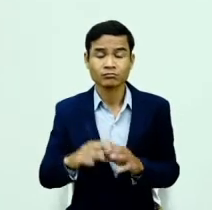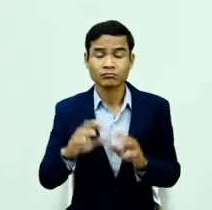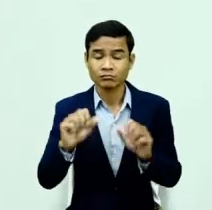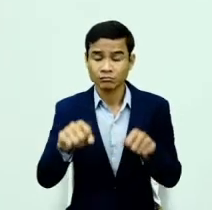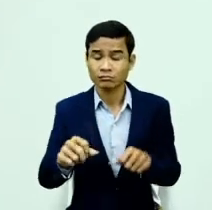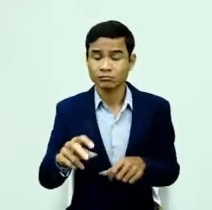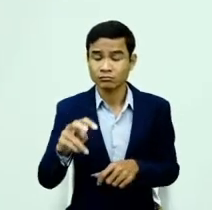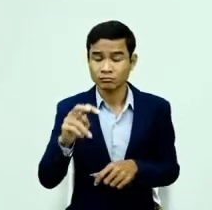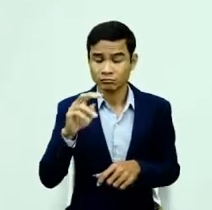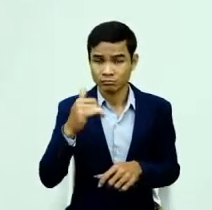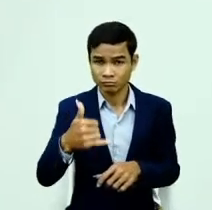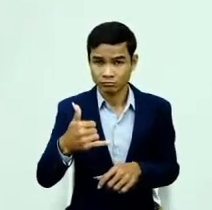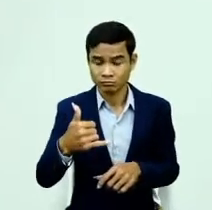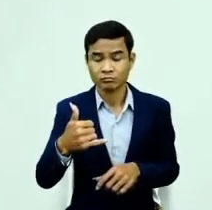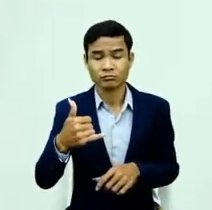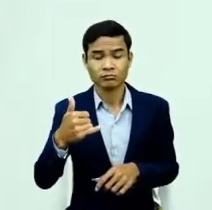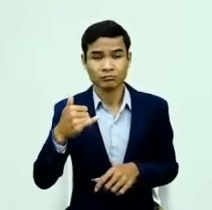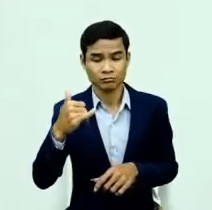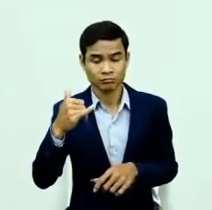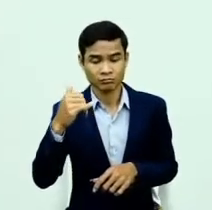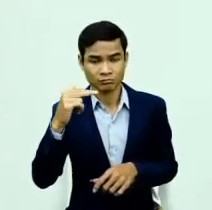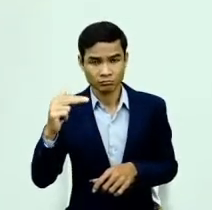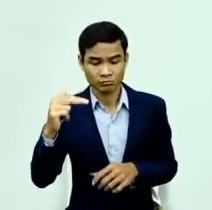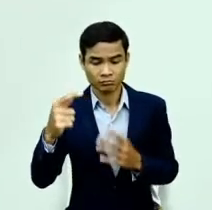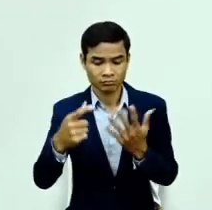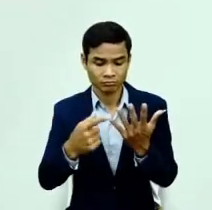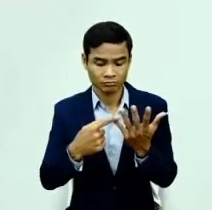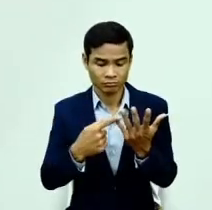tùa tớ sạ ẻ